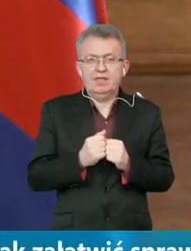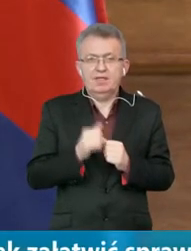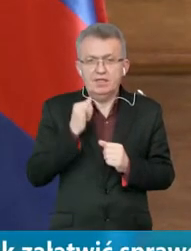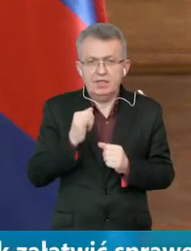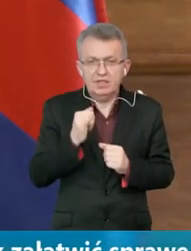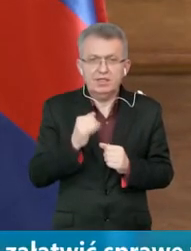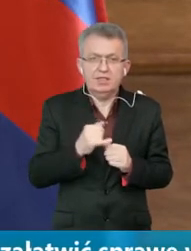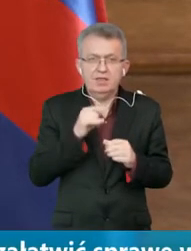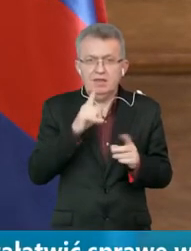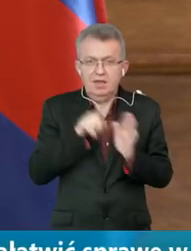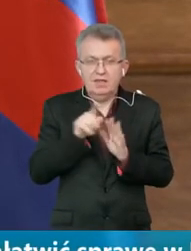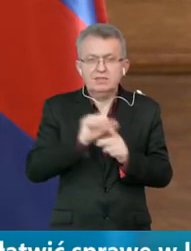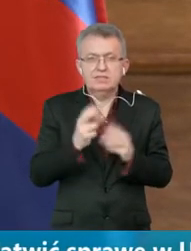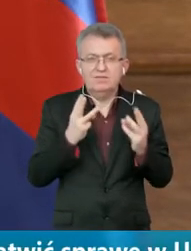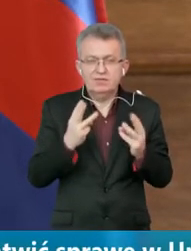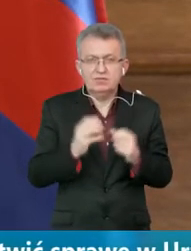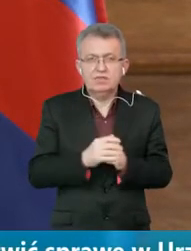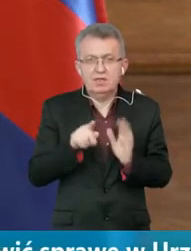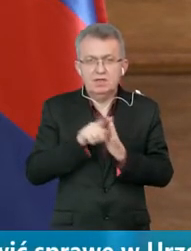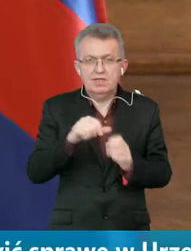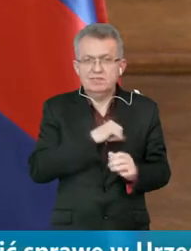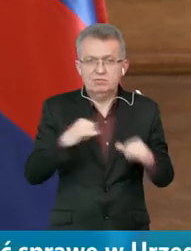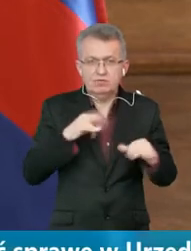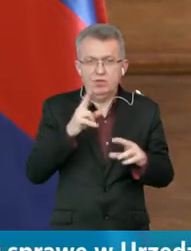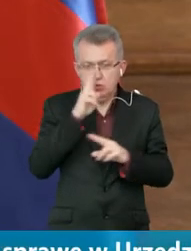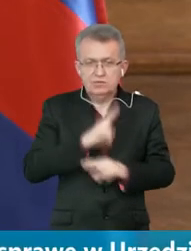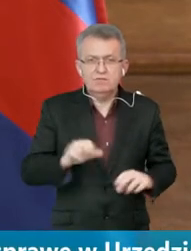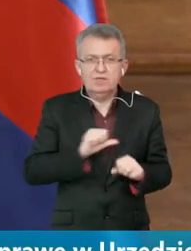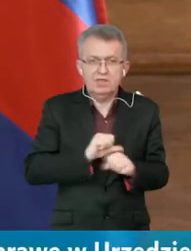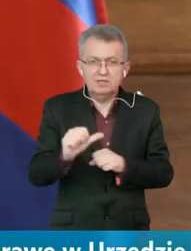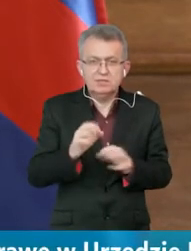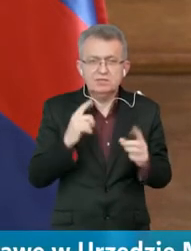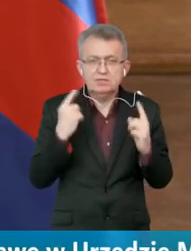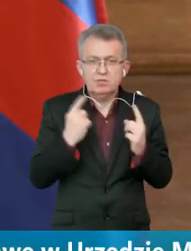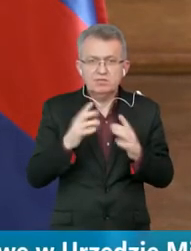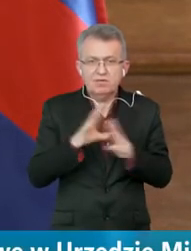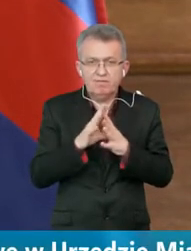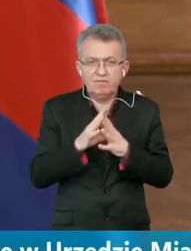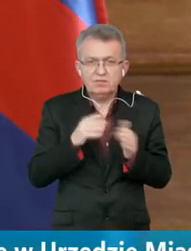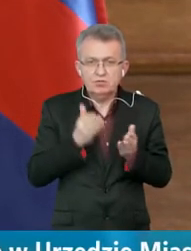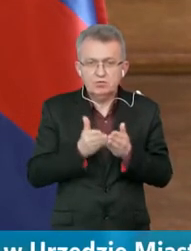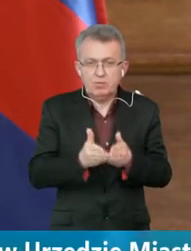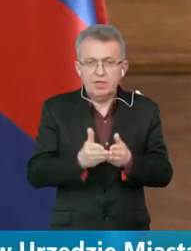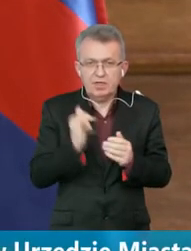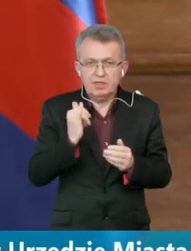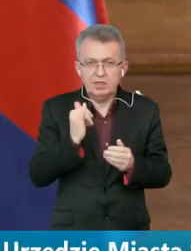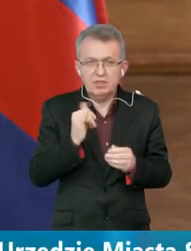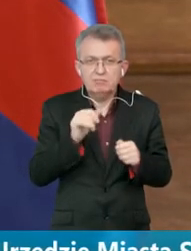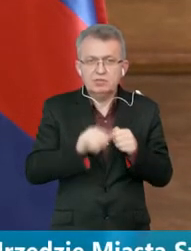Oczywiście to, co dla nas bardzo ważne, dla samorządów i rodziców, to sytuacja w żłobkach i